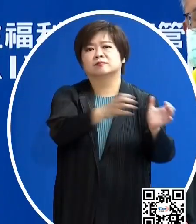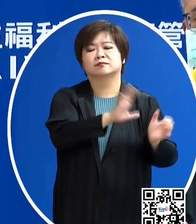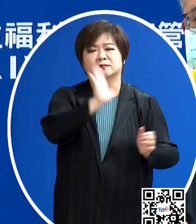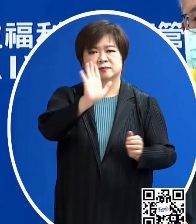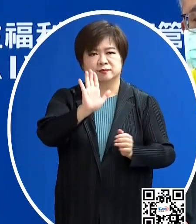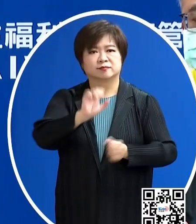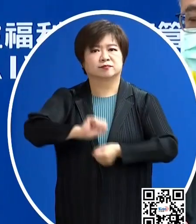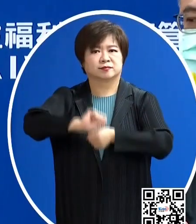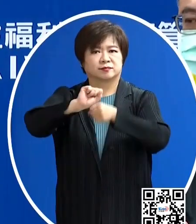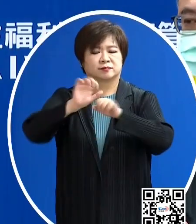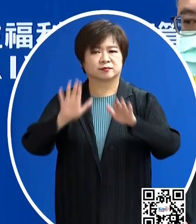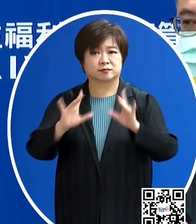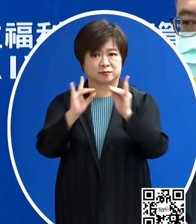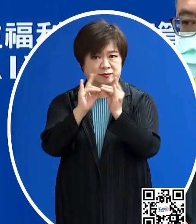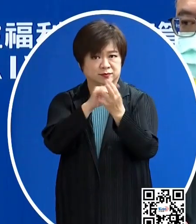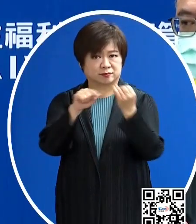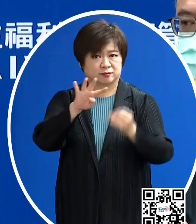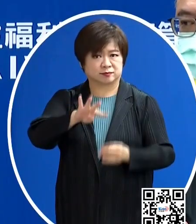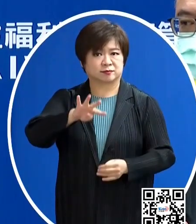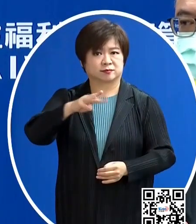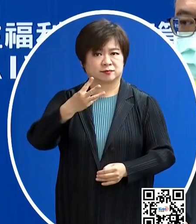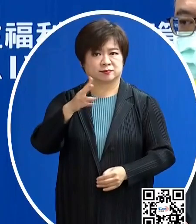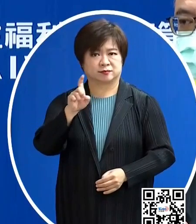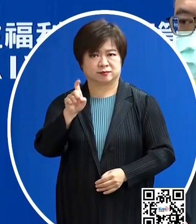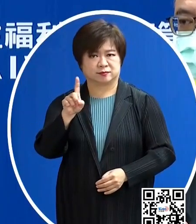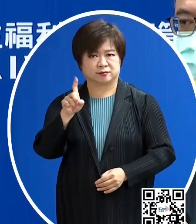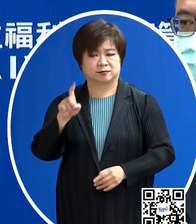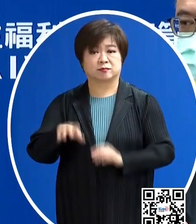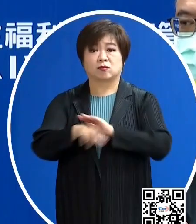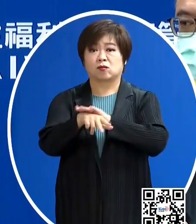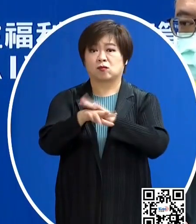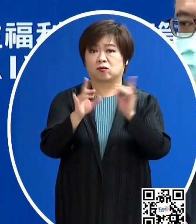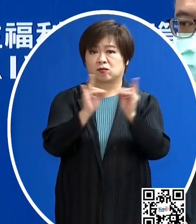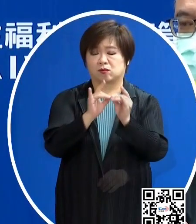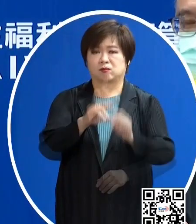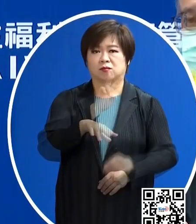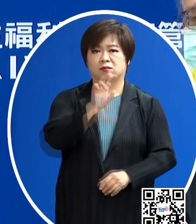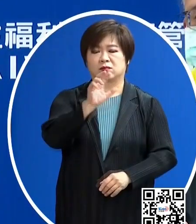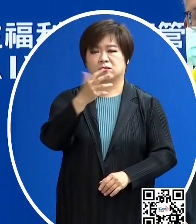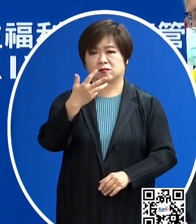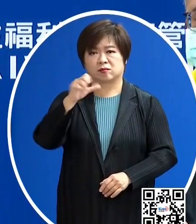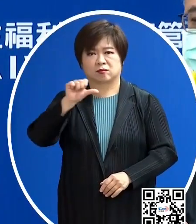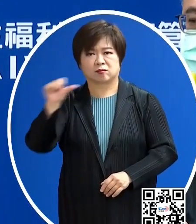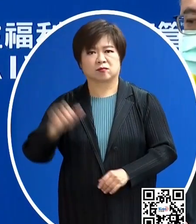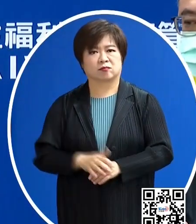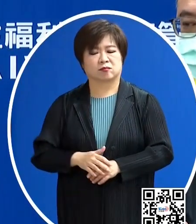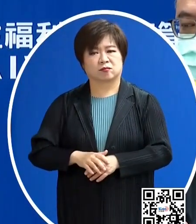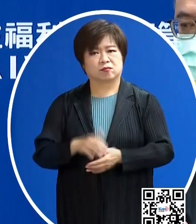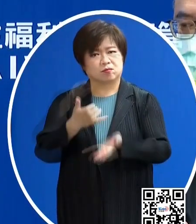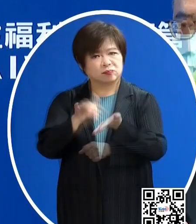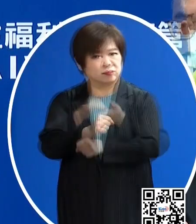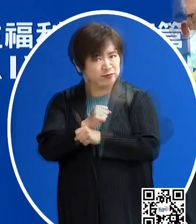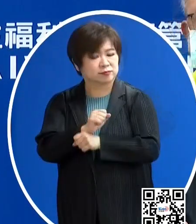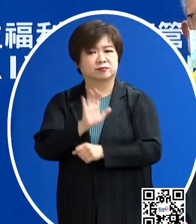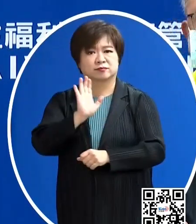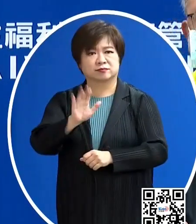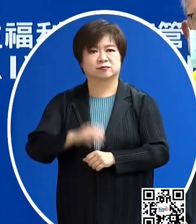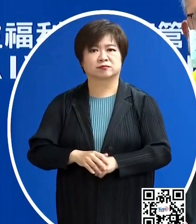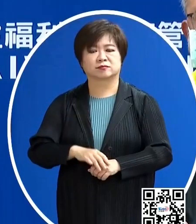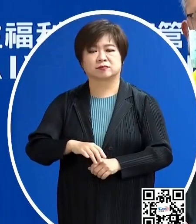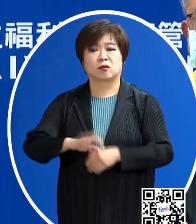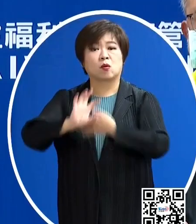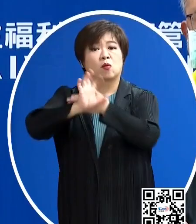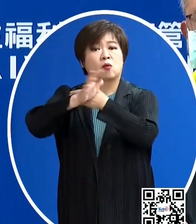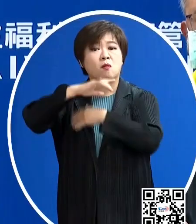中所以现在的总床数有4311，空床有2855，对，空床率是有66.2%。从越